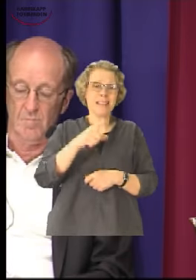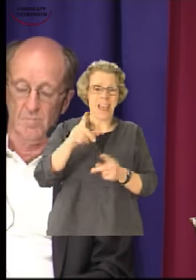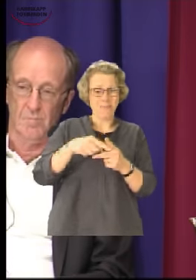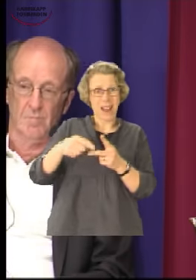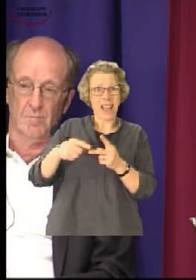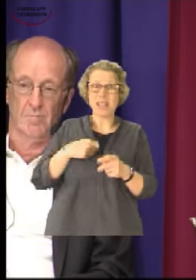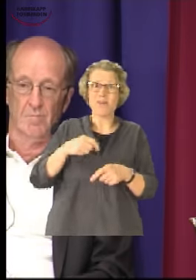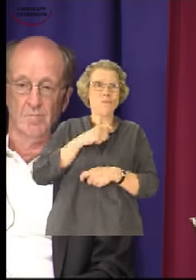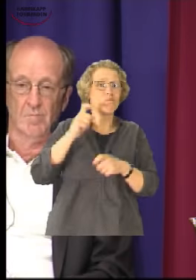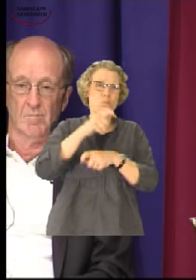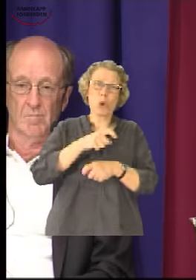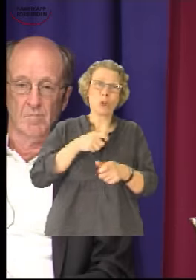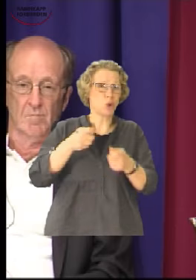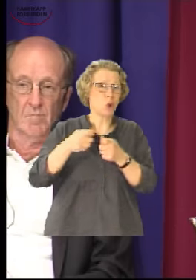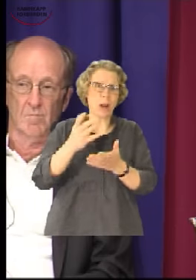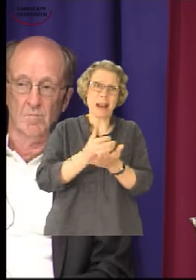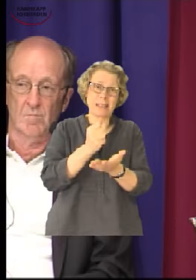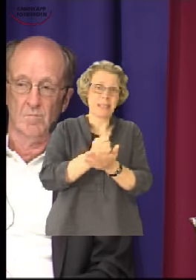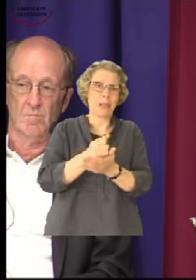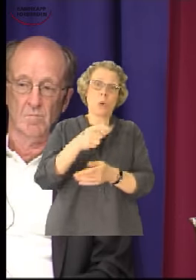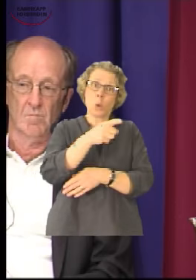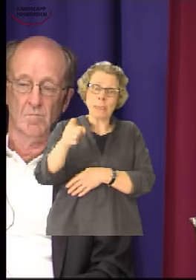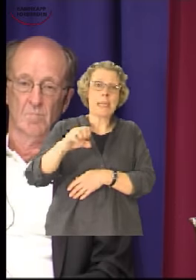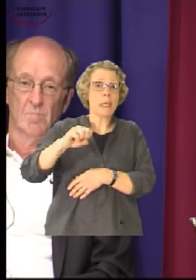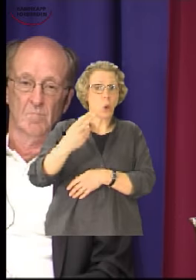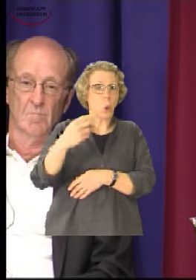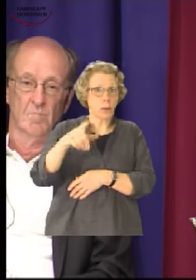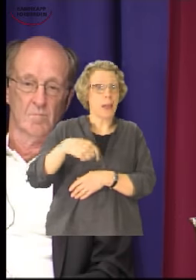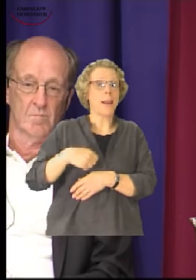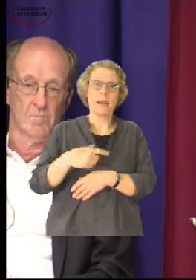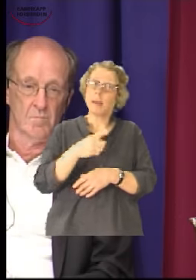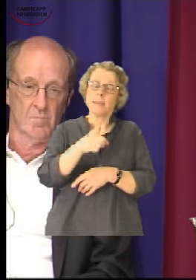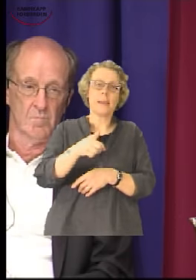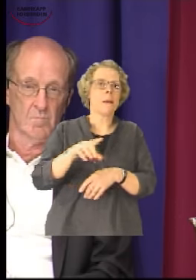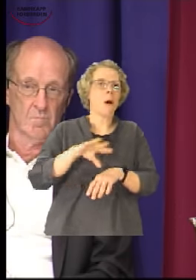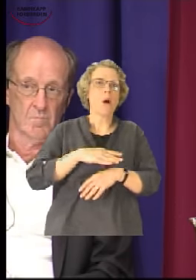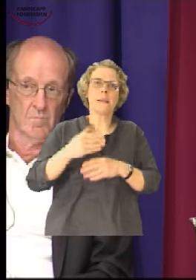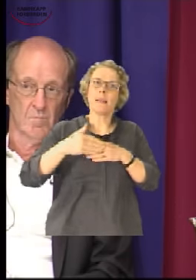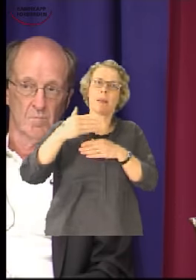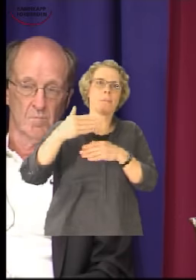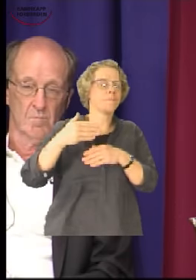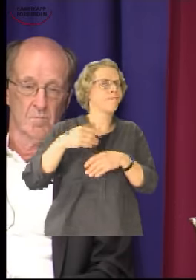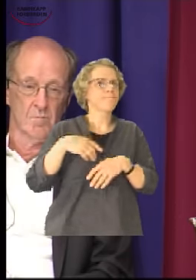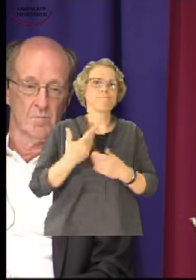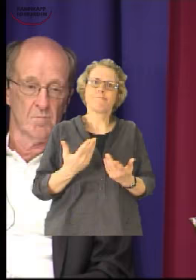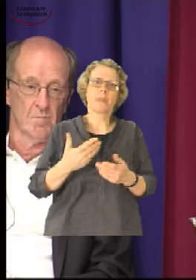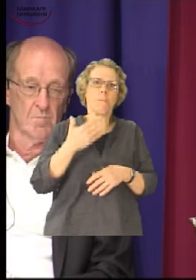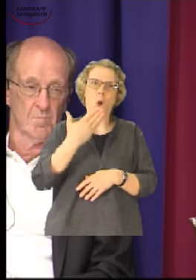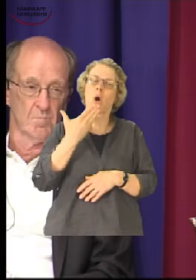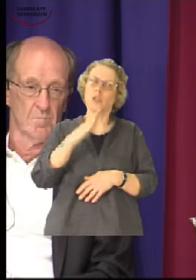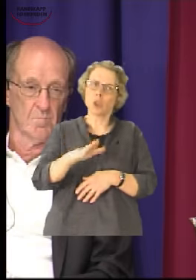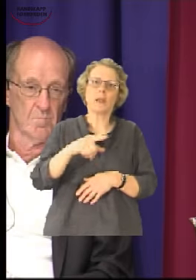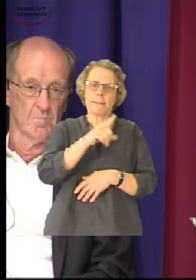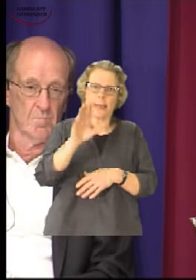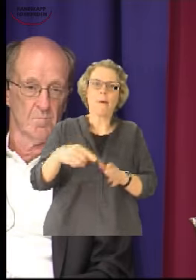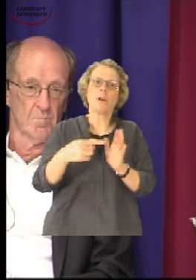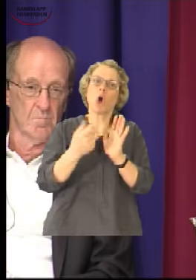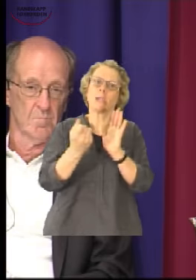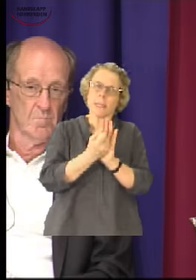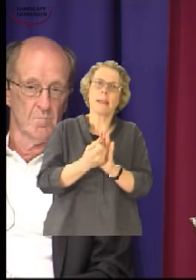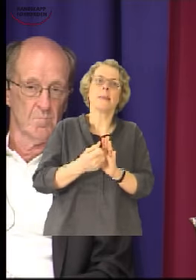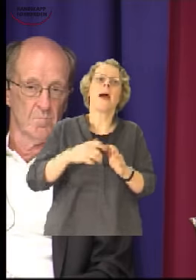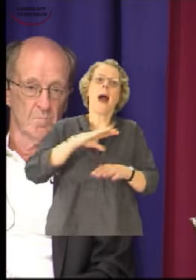För att då, ni är inte konsekventa i den linjen, Gunnel. För ni har lagstiftat på en rad områden. Bland annat om att alla landsting